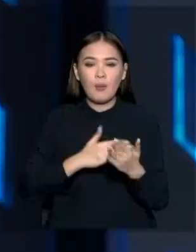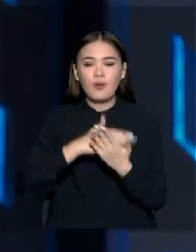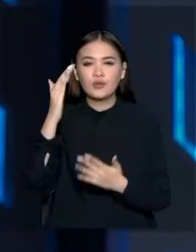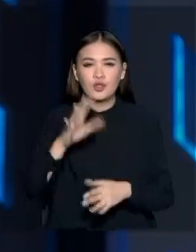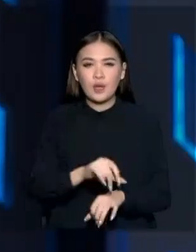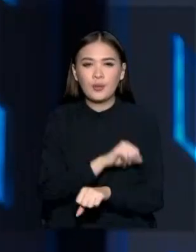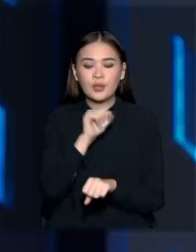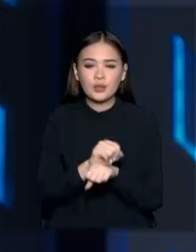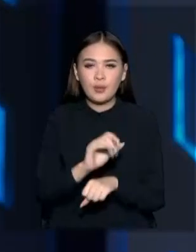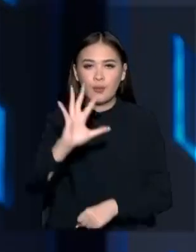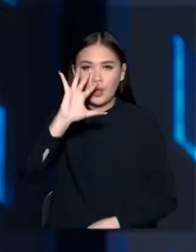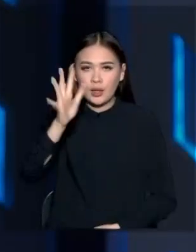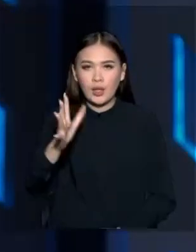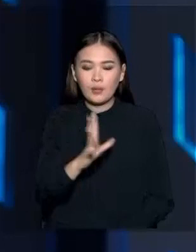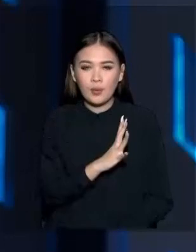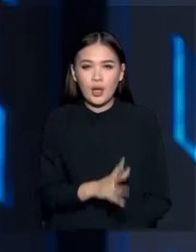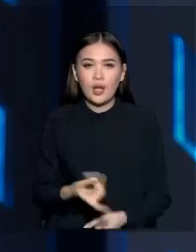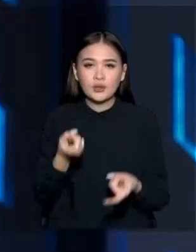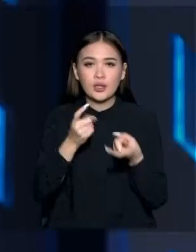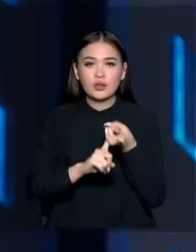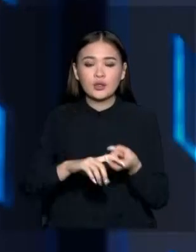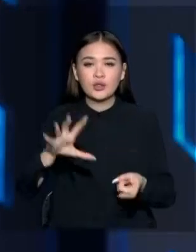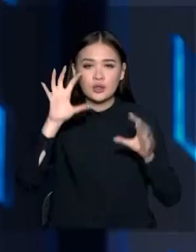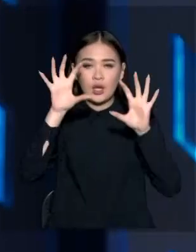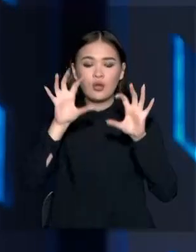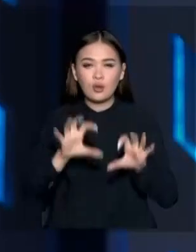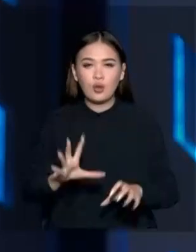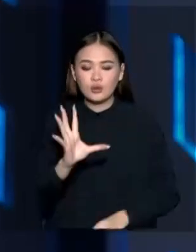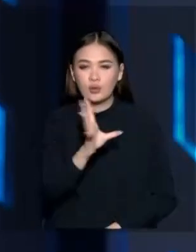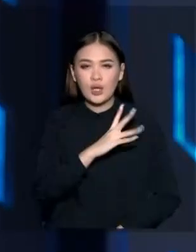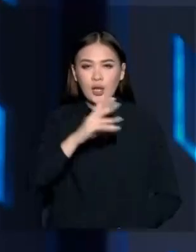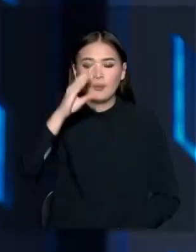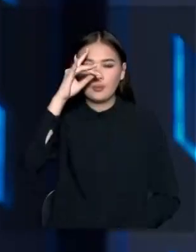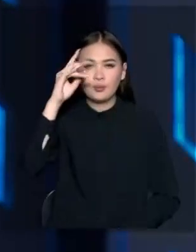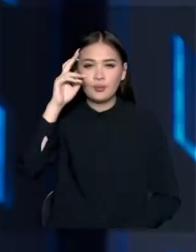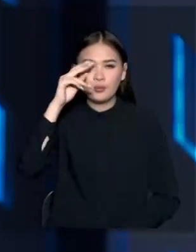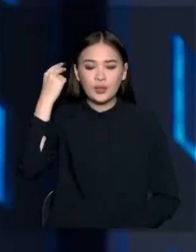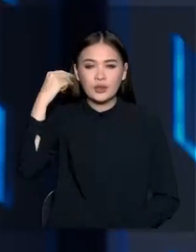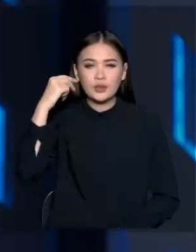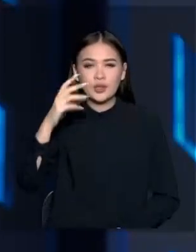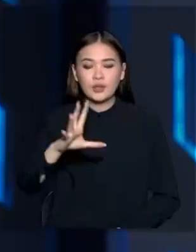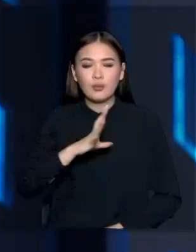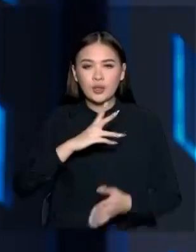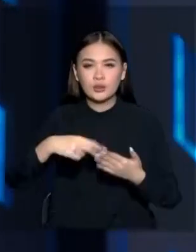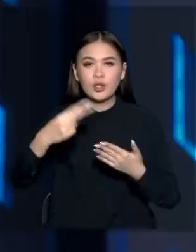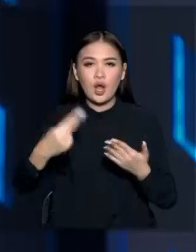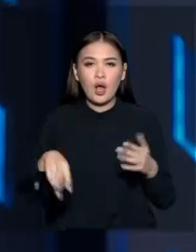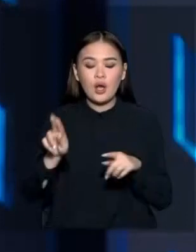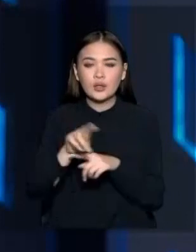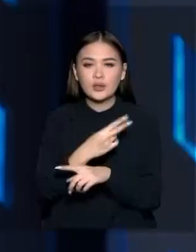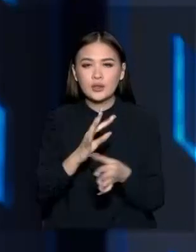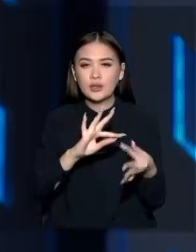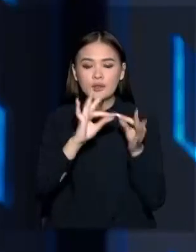приостановили на 5 лет соответствующий закон подписал президент Казахстана в нем содержится и другие поправки